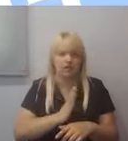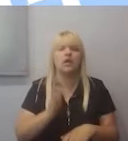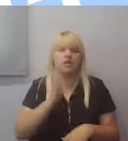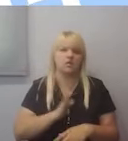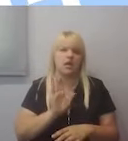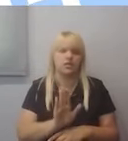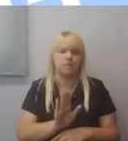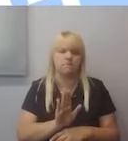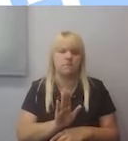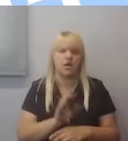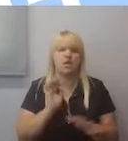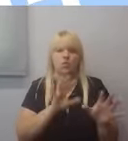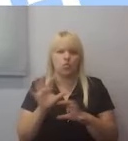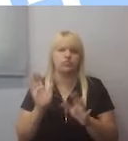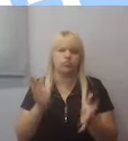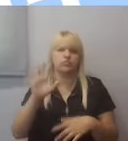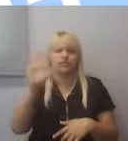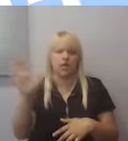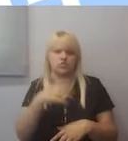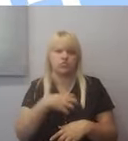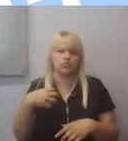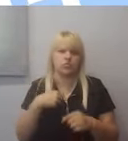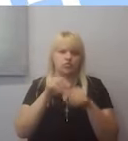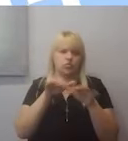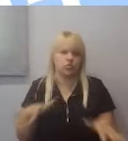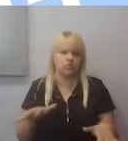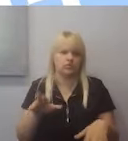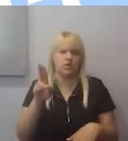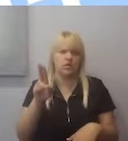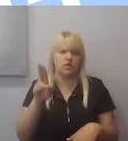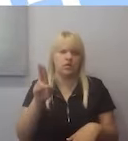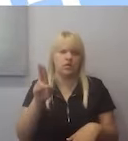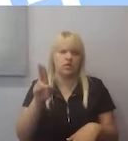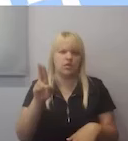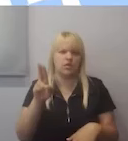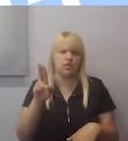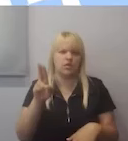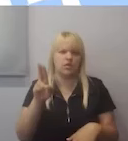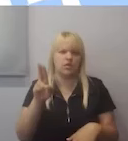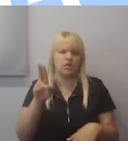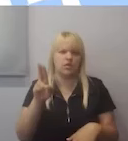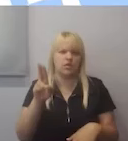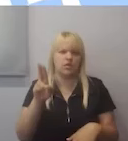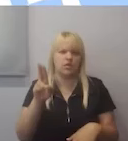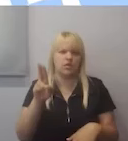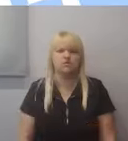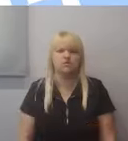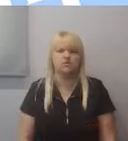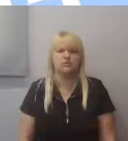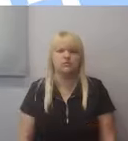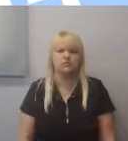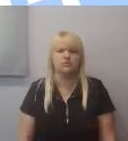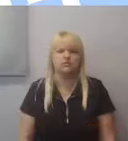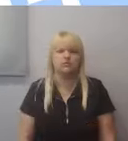parūpēsies valsts un pašvaldības struktūras un nevalstiskās organizācijas un pēdējais slaids tieši par to ko arī uzdeva